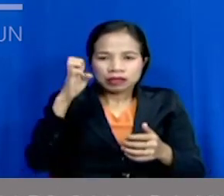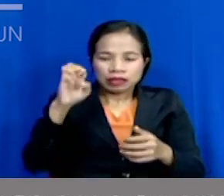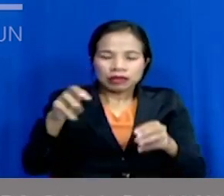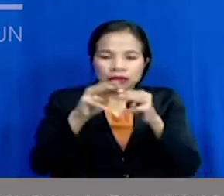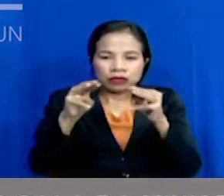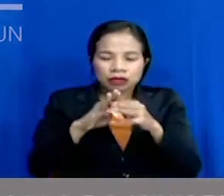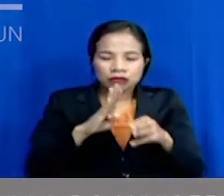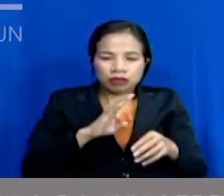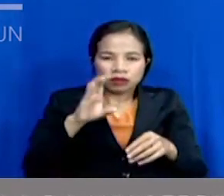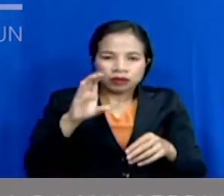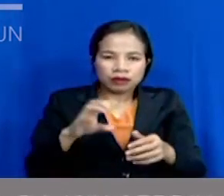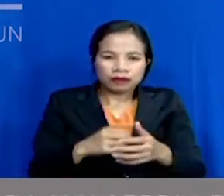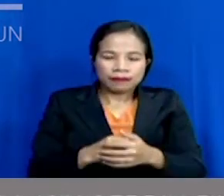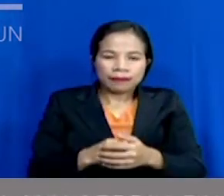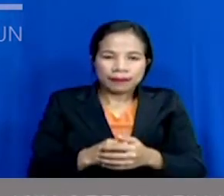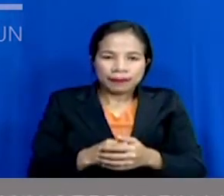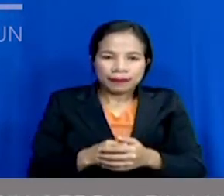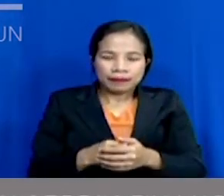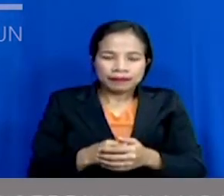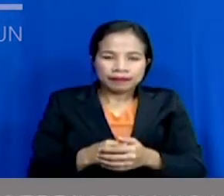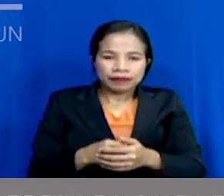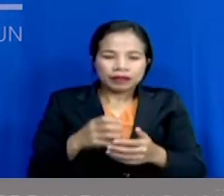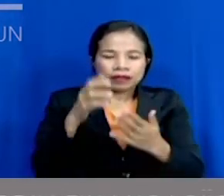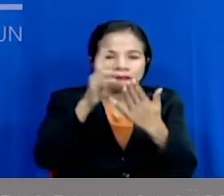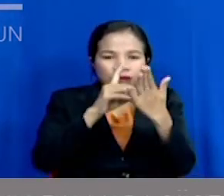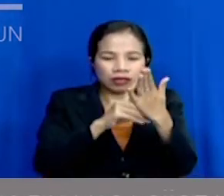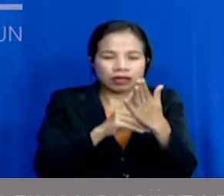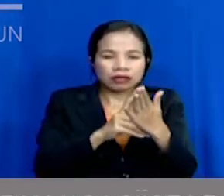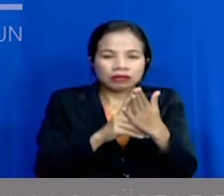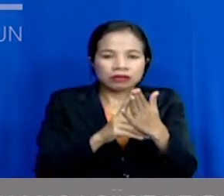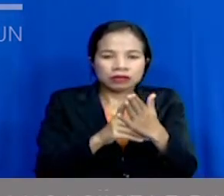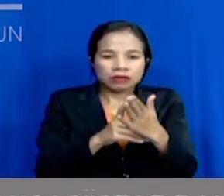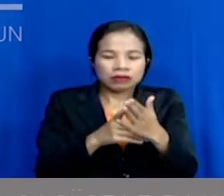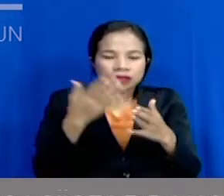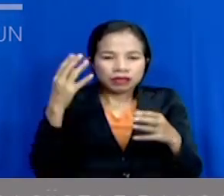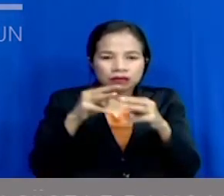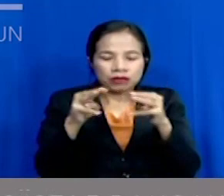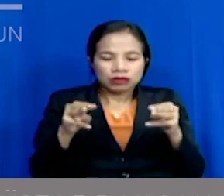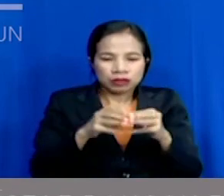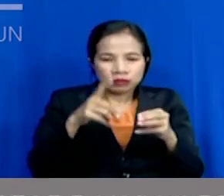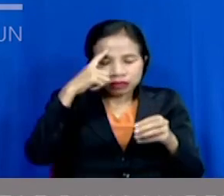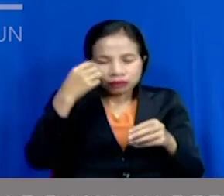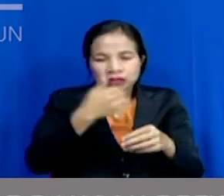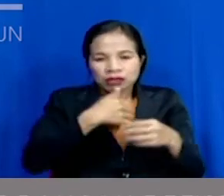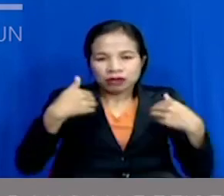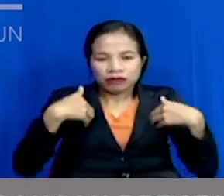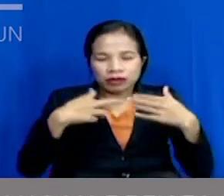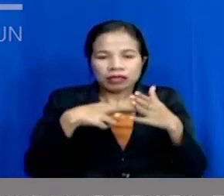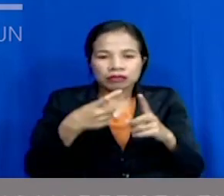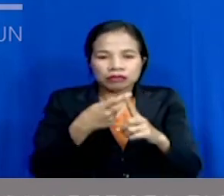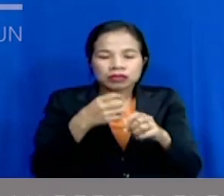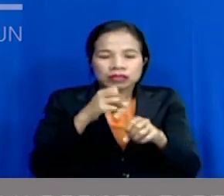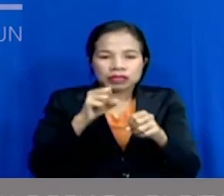Bocau, ban recesamentul electoral, nu actualizează în bază de adus, se concentra ia municipiu, tamba si dau că orienta sa nu se stai